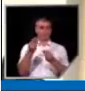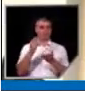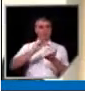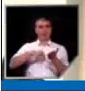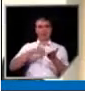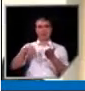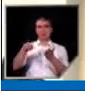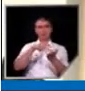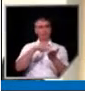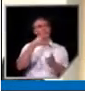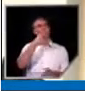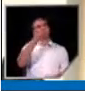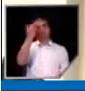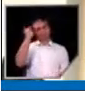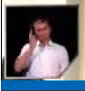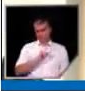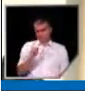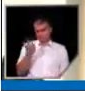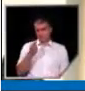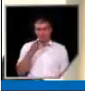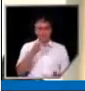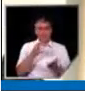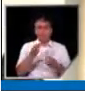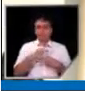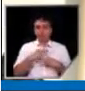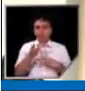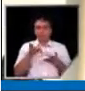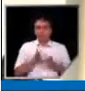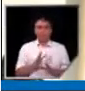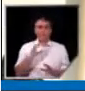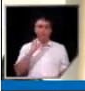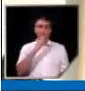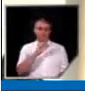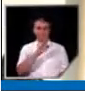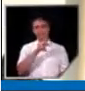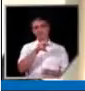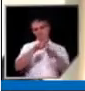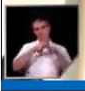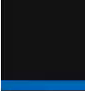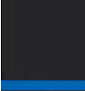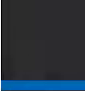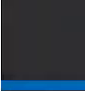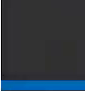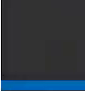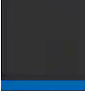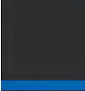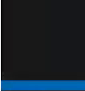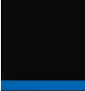לחתום עליהם, כי מפגרים. כי הם בשבילי נולדו CP והם נשארו CP.